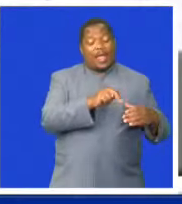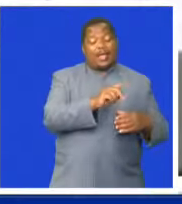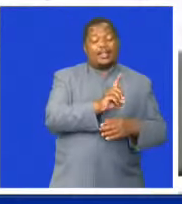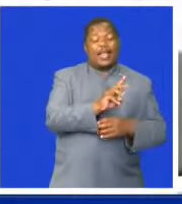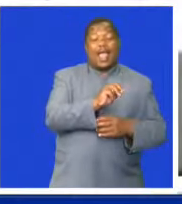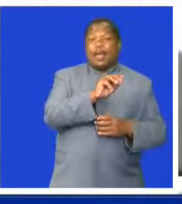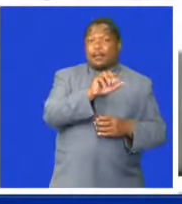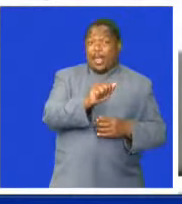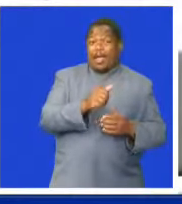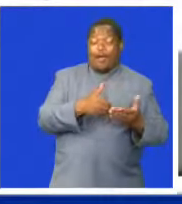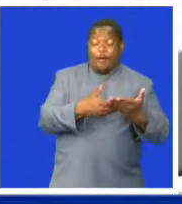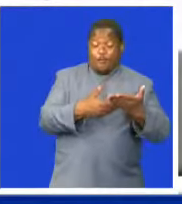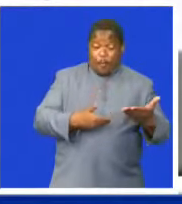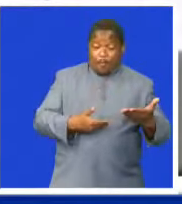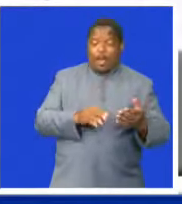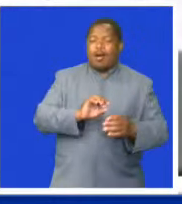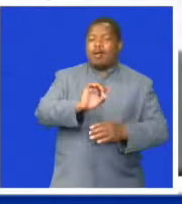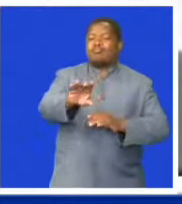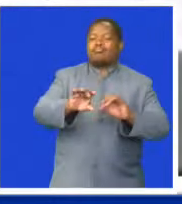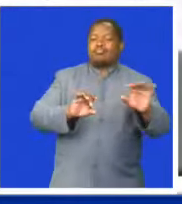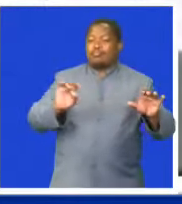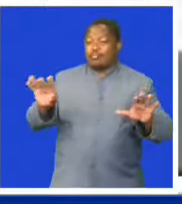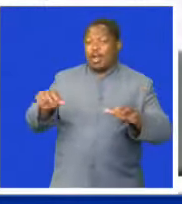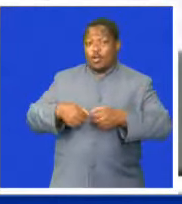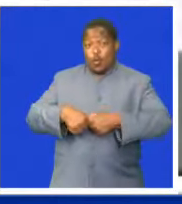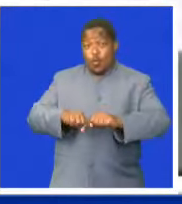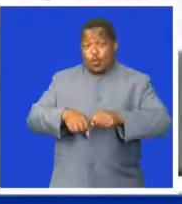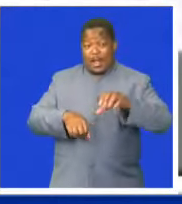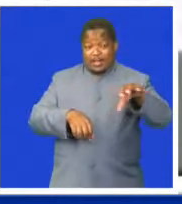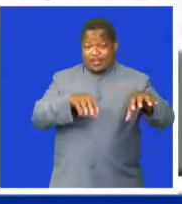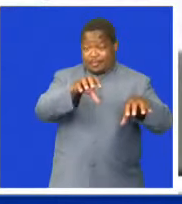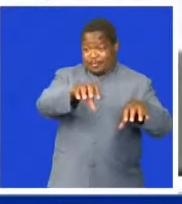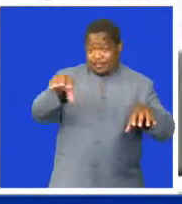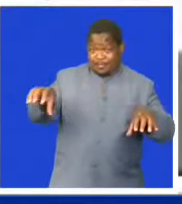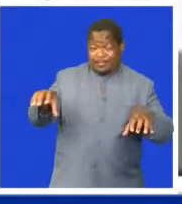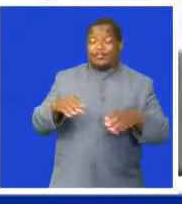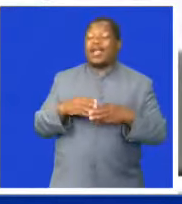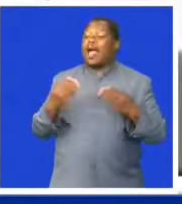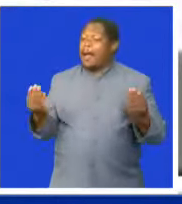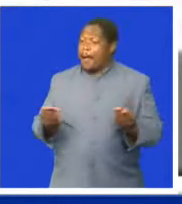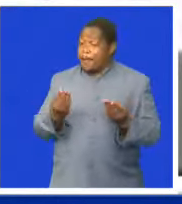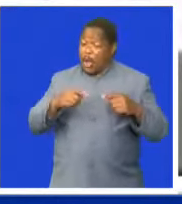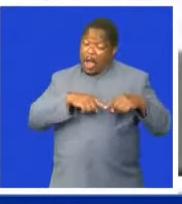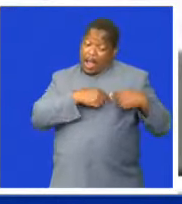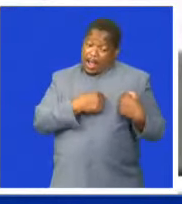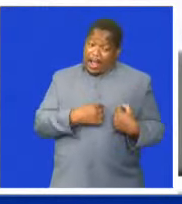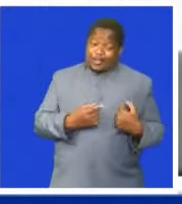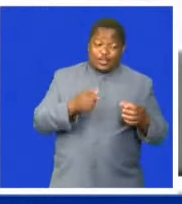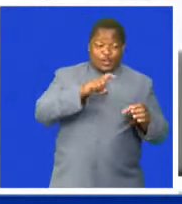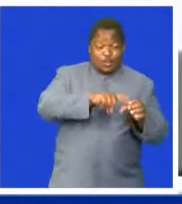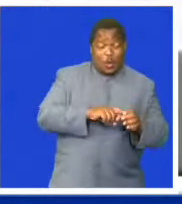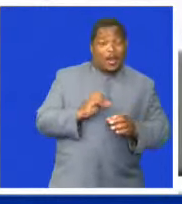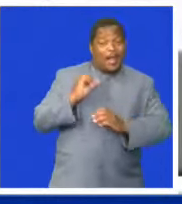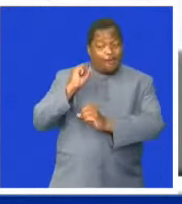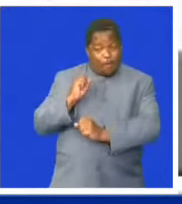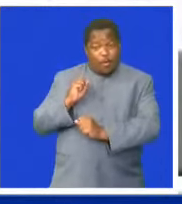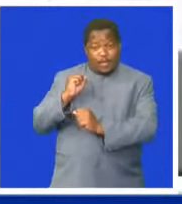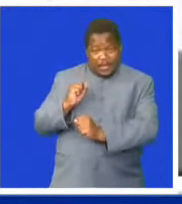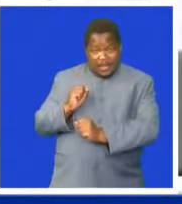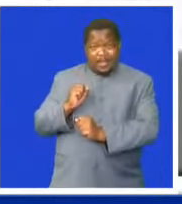sive semaswati ukuthi basebenzise lelo form ba-register kuze ukuthi babe amavolontiya a-NDMA.